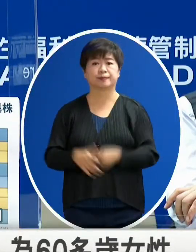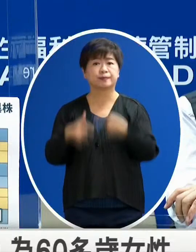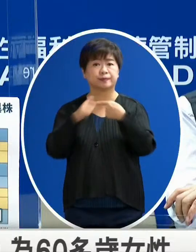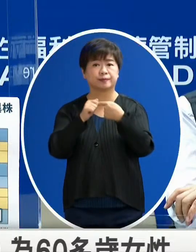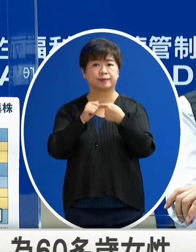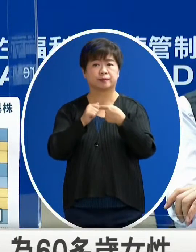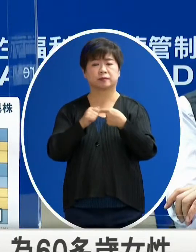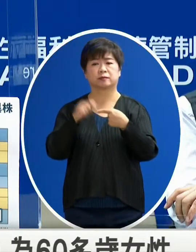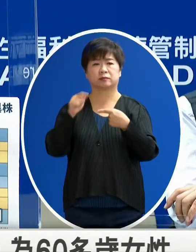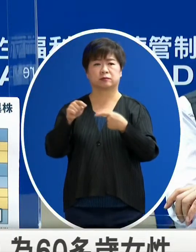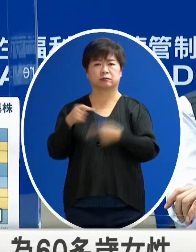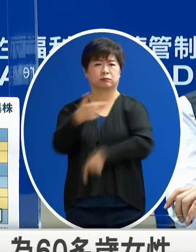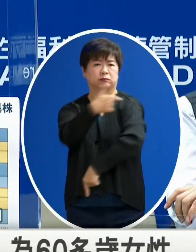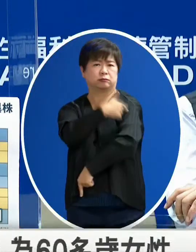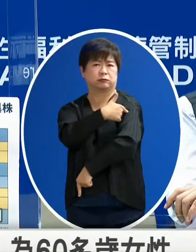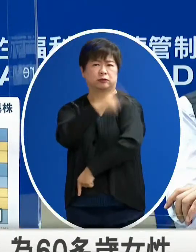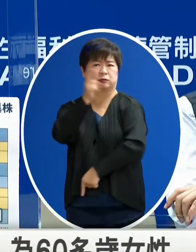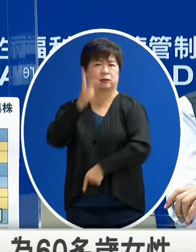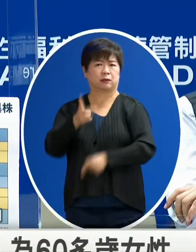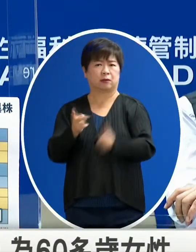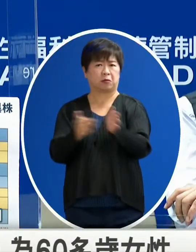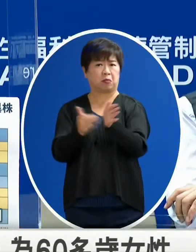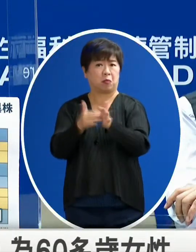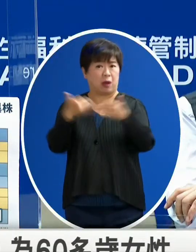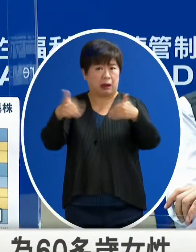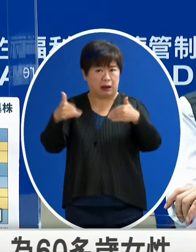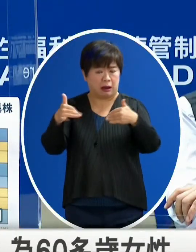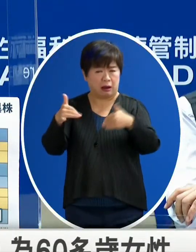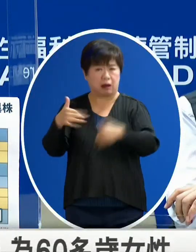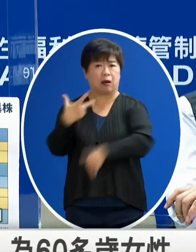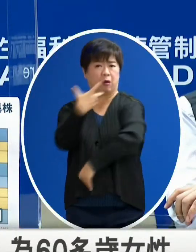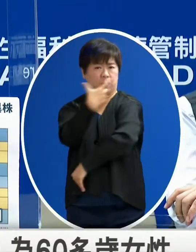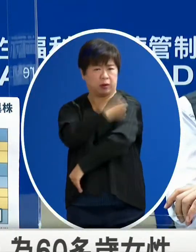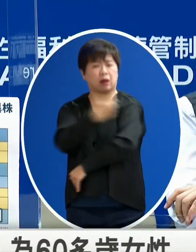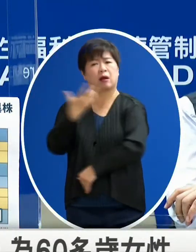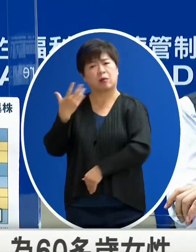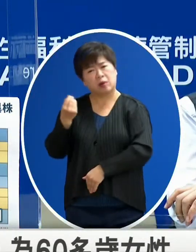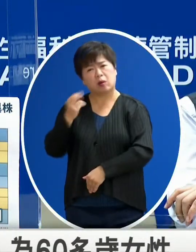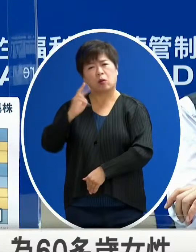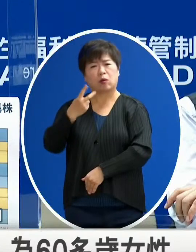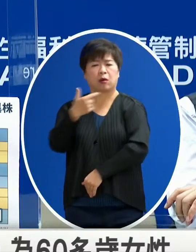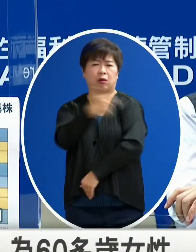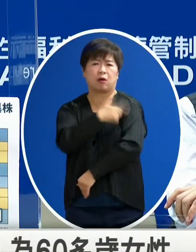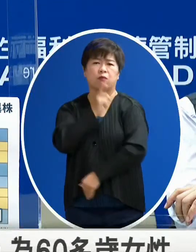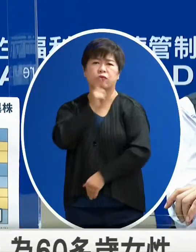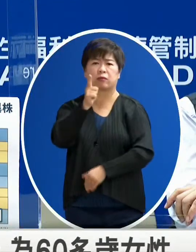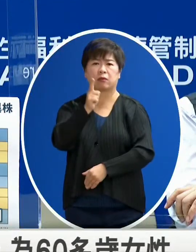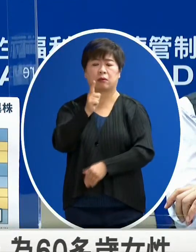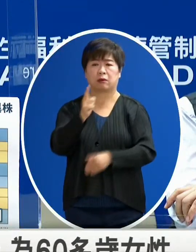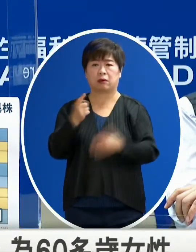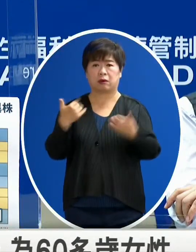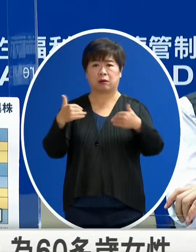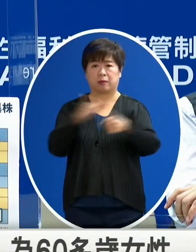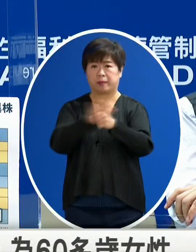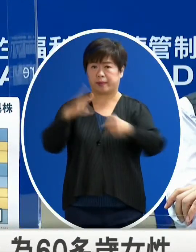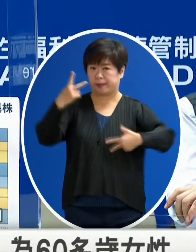一种是未完整接种疫苗，就是没有接种疫苗或接种一剂未满